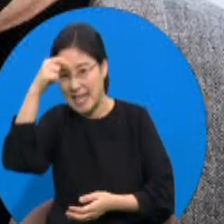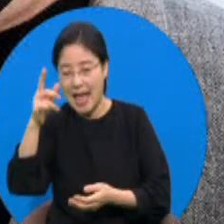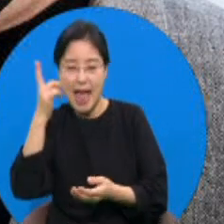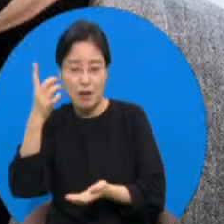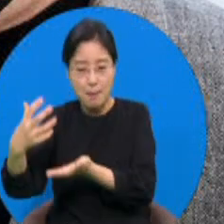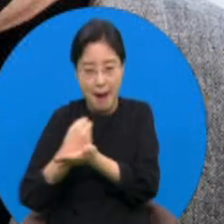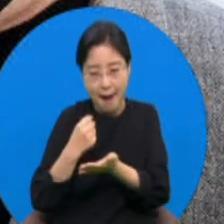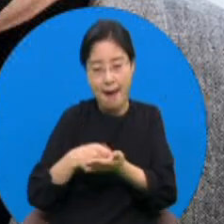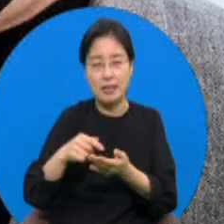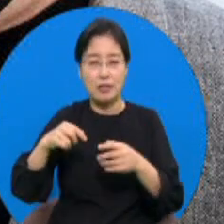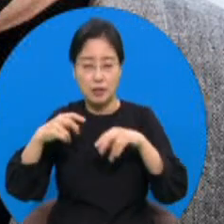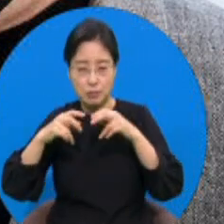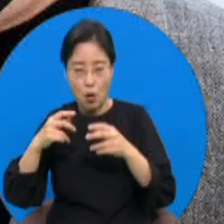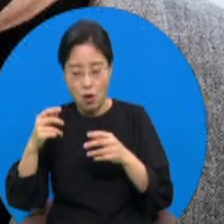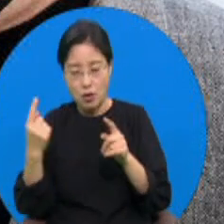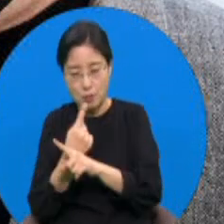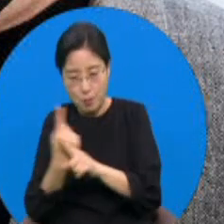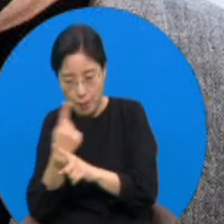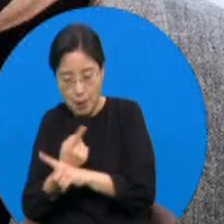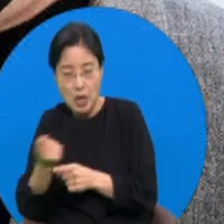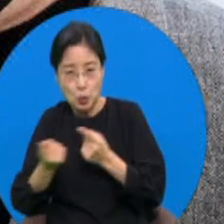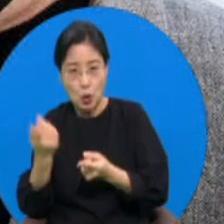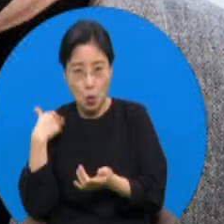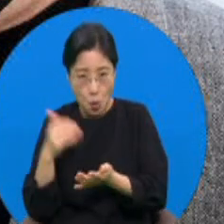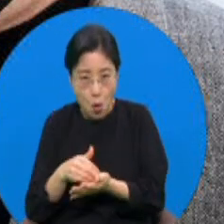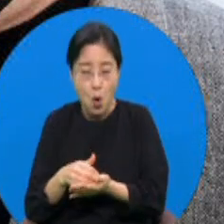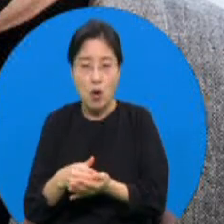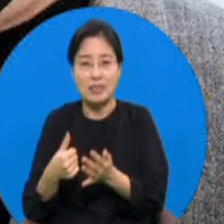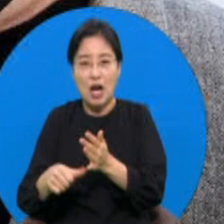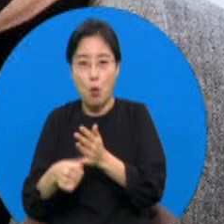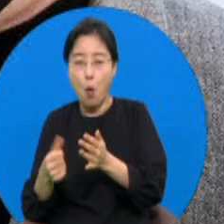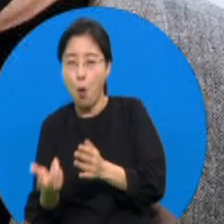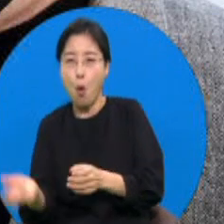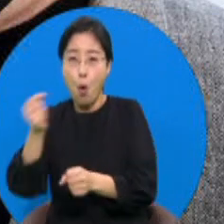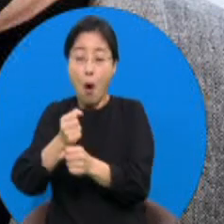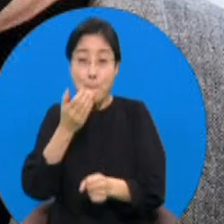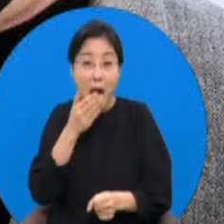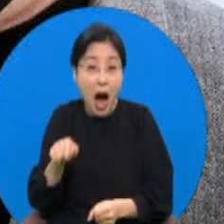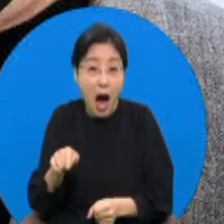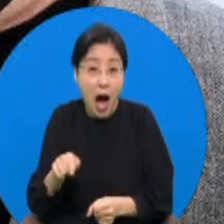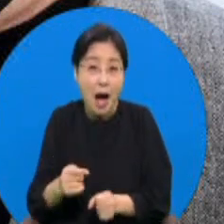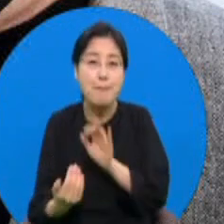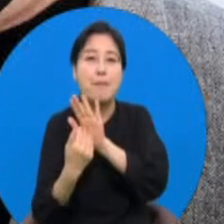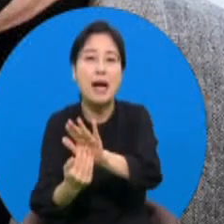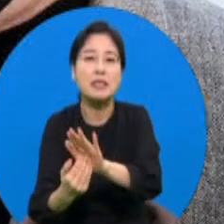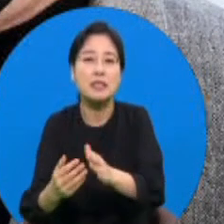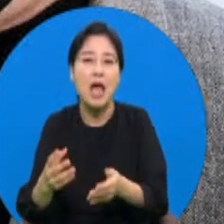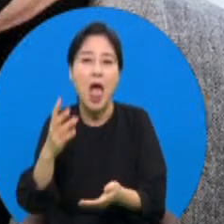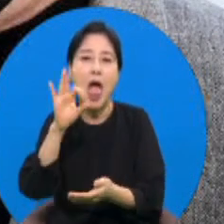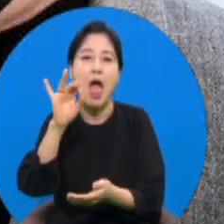한다. 라고 이야기를 했다. 그래서 깔았다. 라고 진술을 했다라는 보도가 나왔습니다.